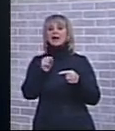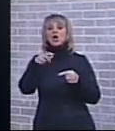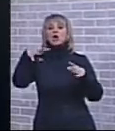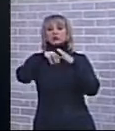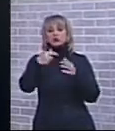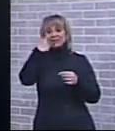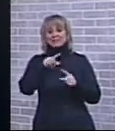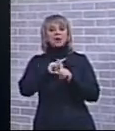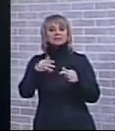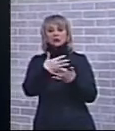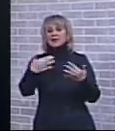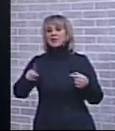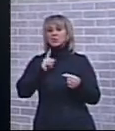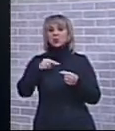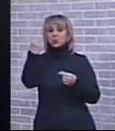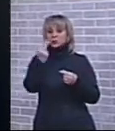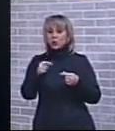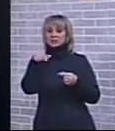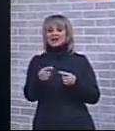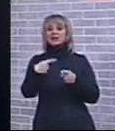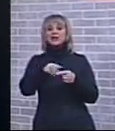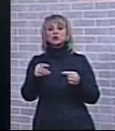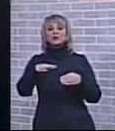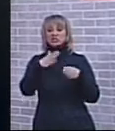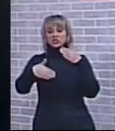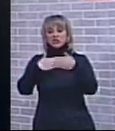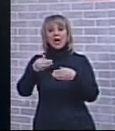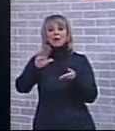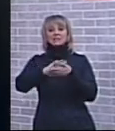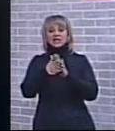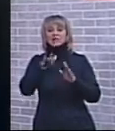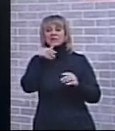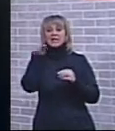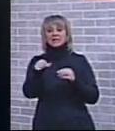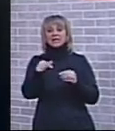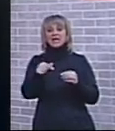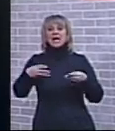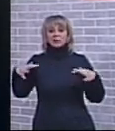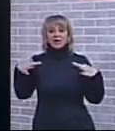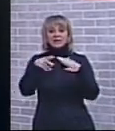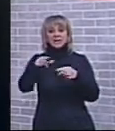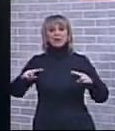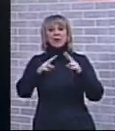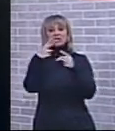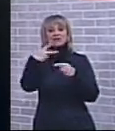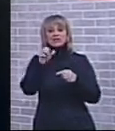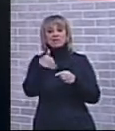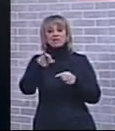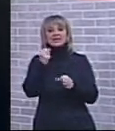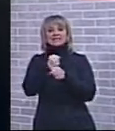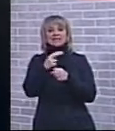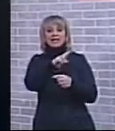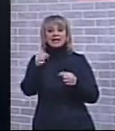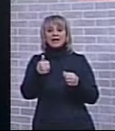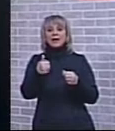включает в себя абсолютно разных художников, которые по стечению обстоятельств времени наводнили Париж в 20 веке, создавали некие